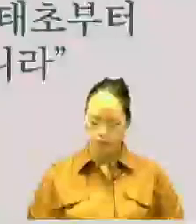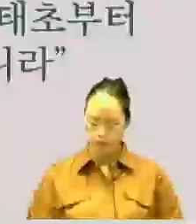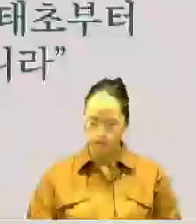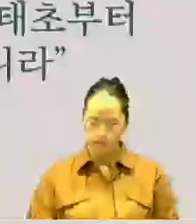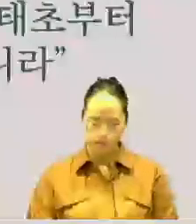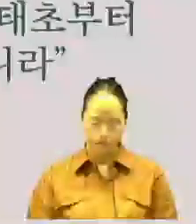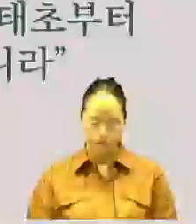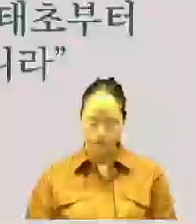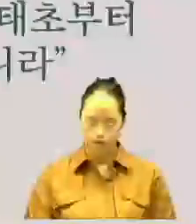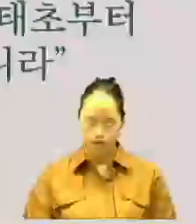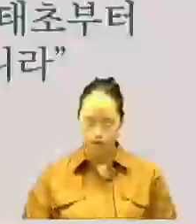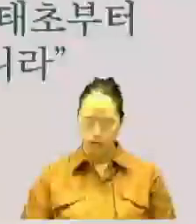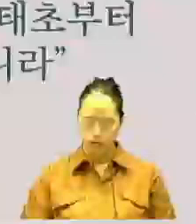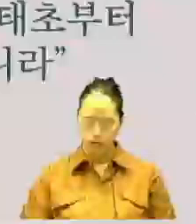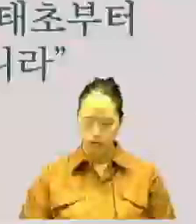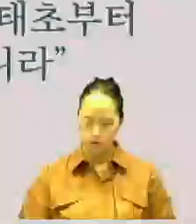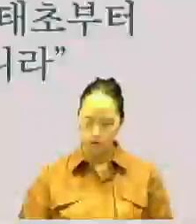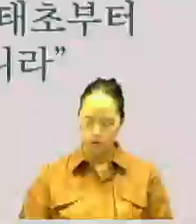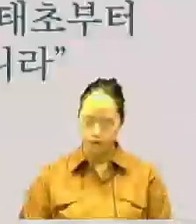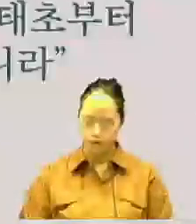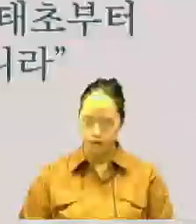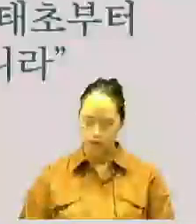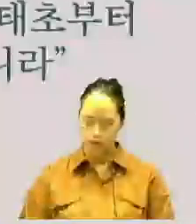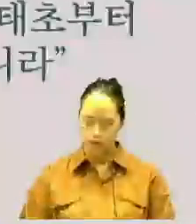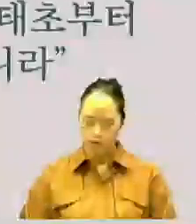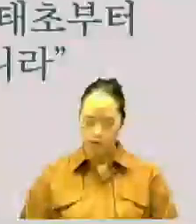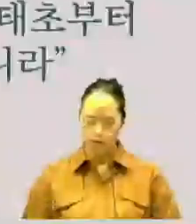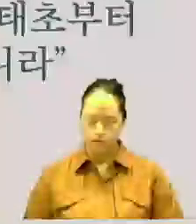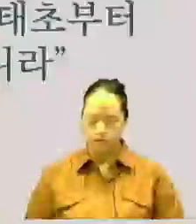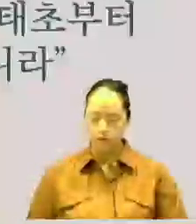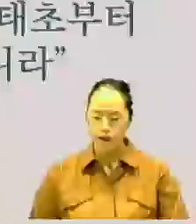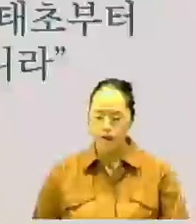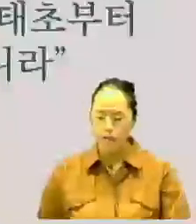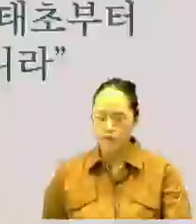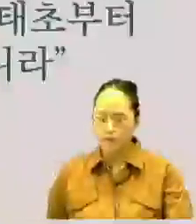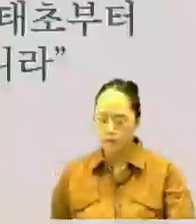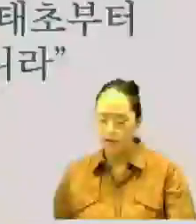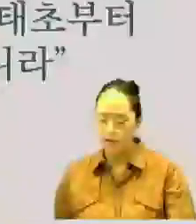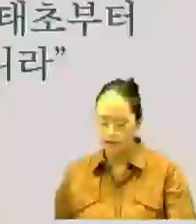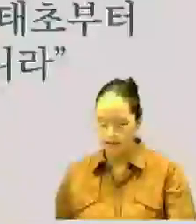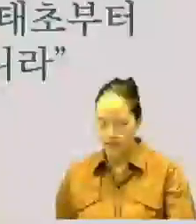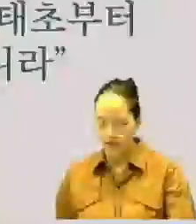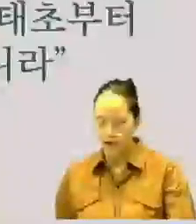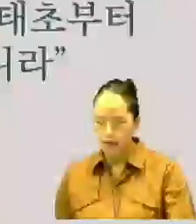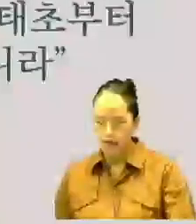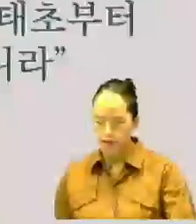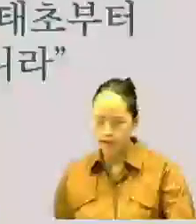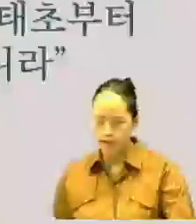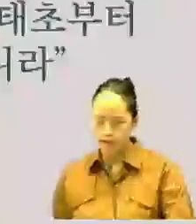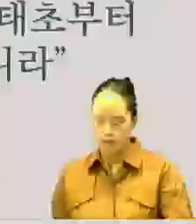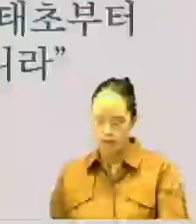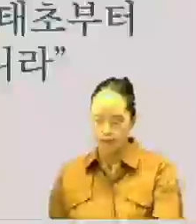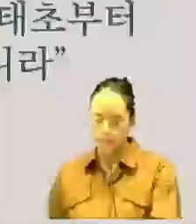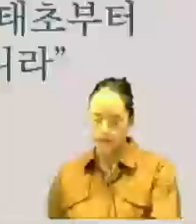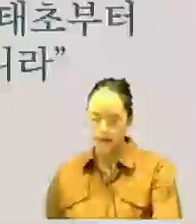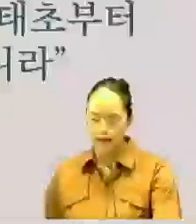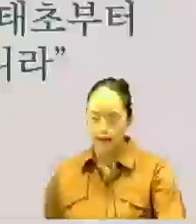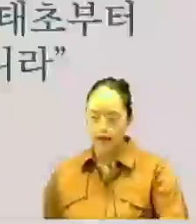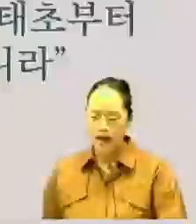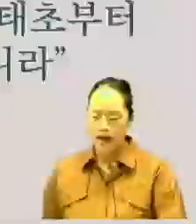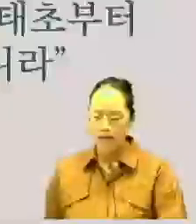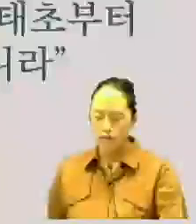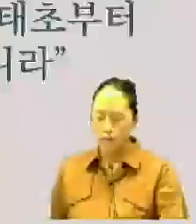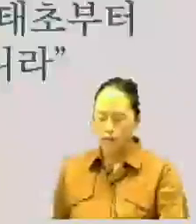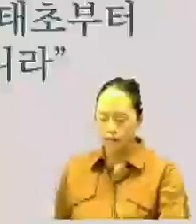谁从东方兴起一人，凭公义招他来到脚前呢？这里边说，四节说，